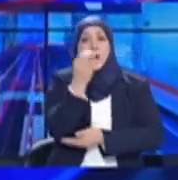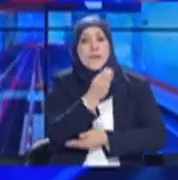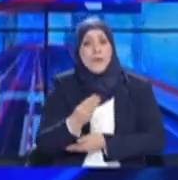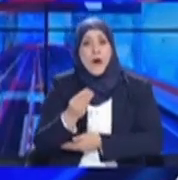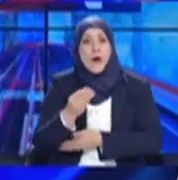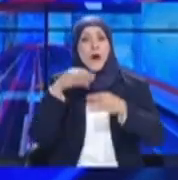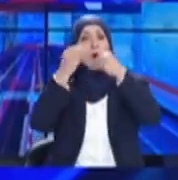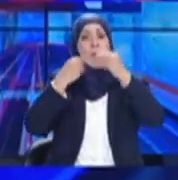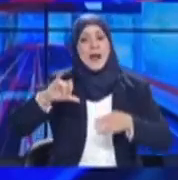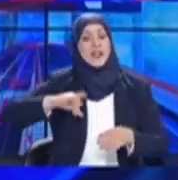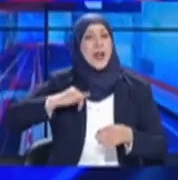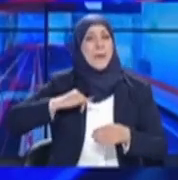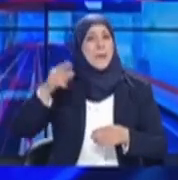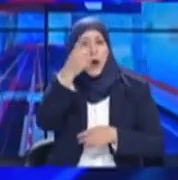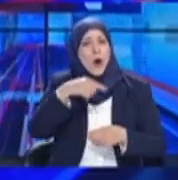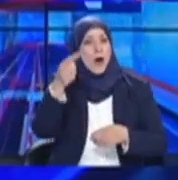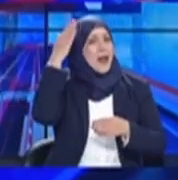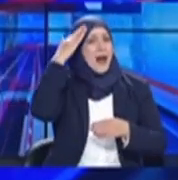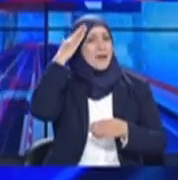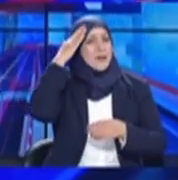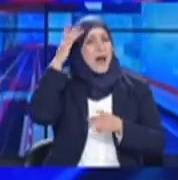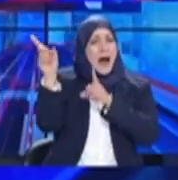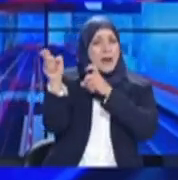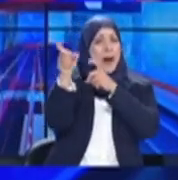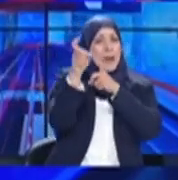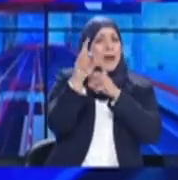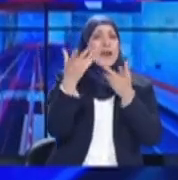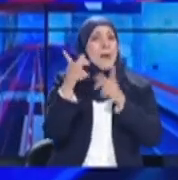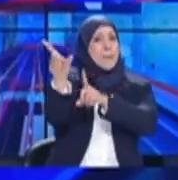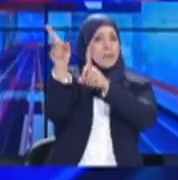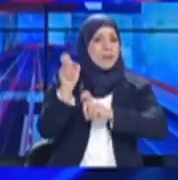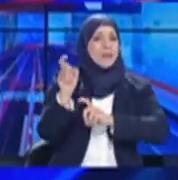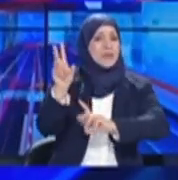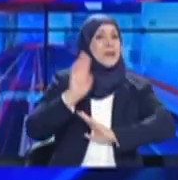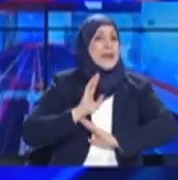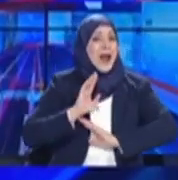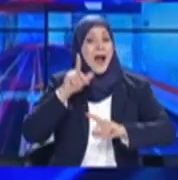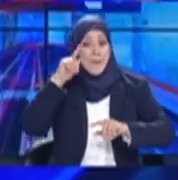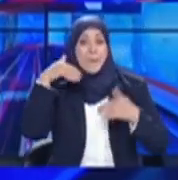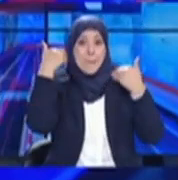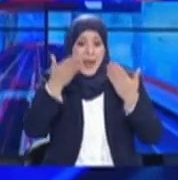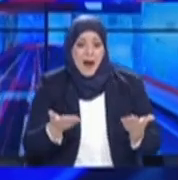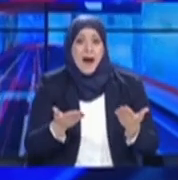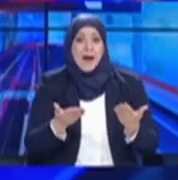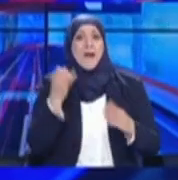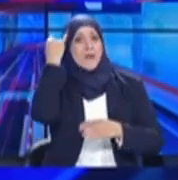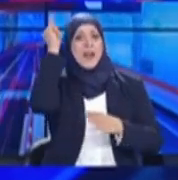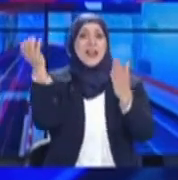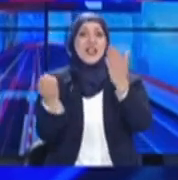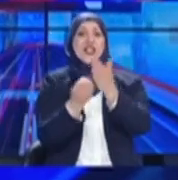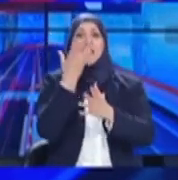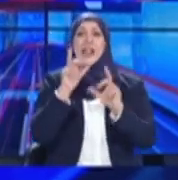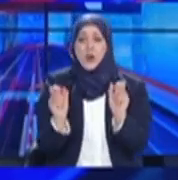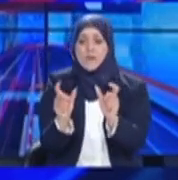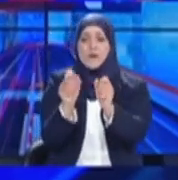البعض الشباب انها بالسلاح لكن هذه الفيروسات يعني ل هنا نحن امام ظاهره جديده بتصور انه